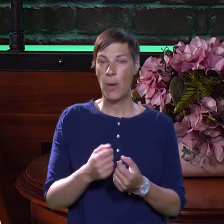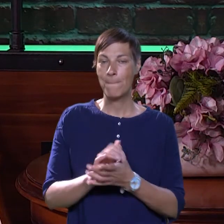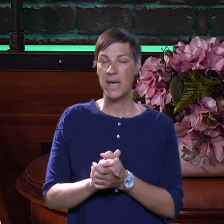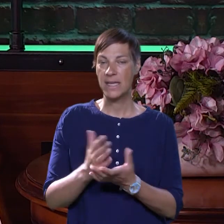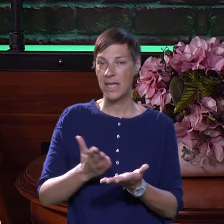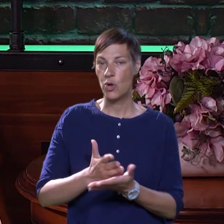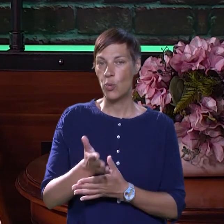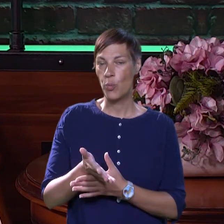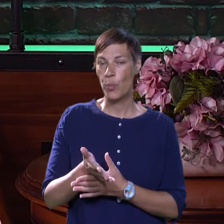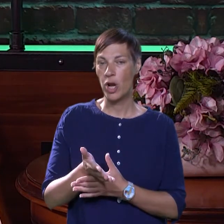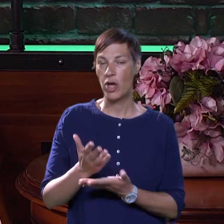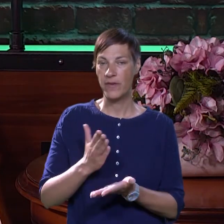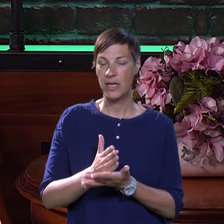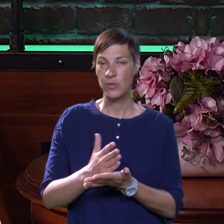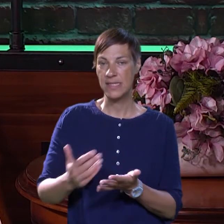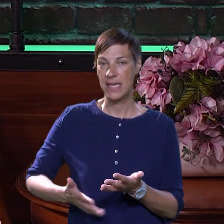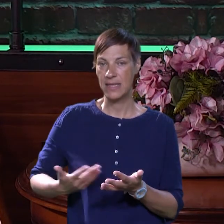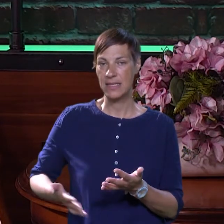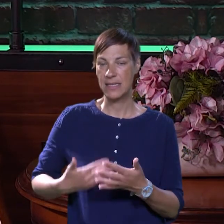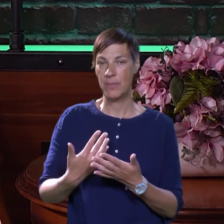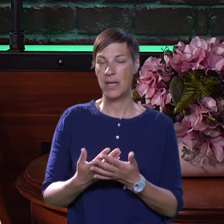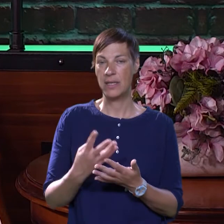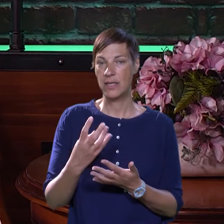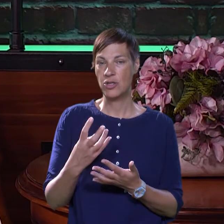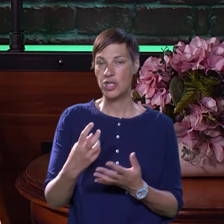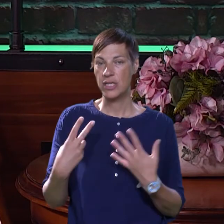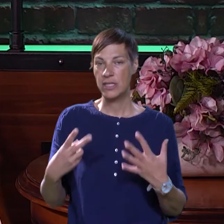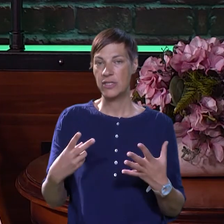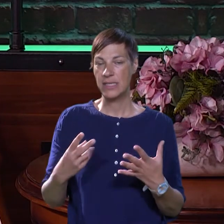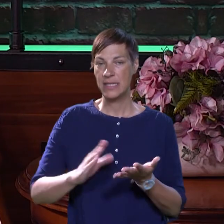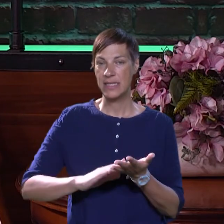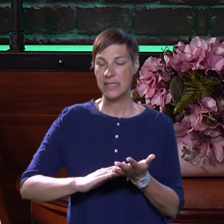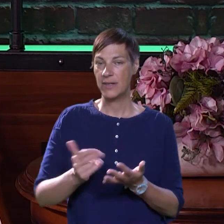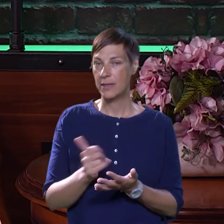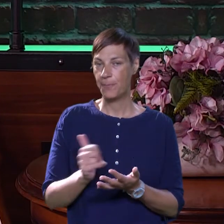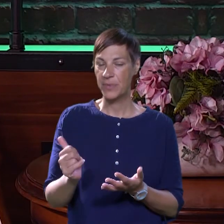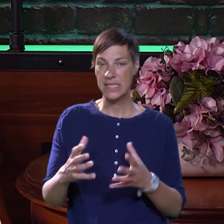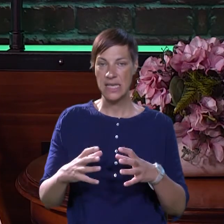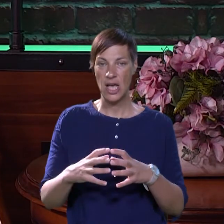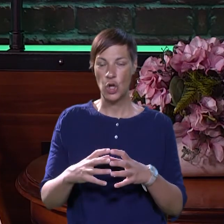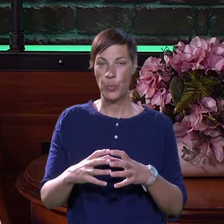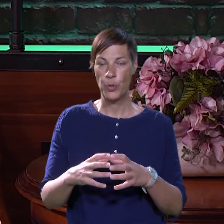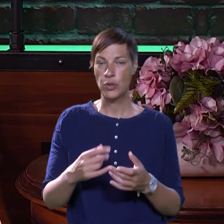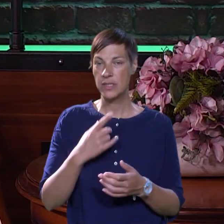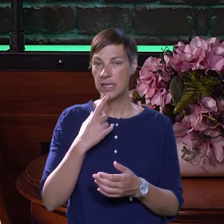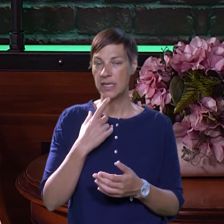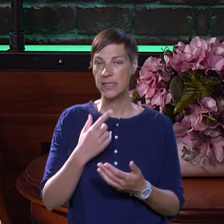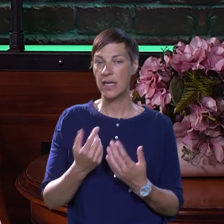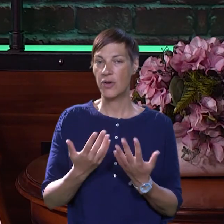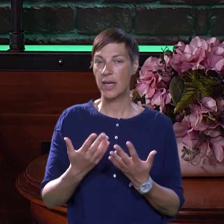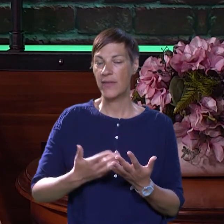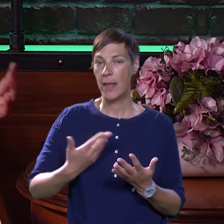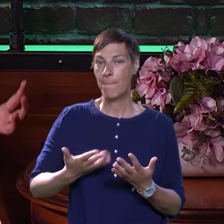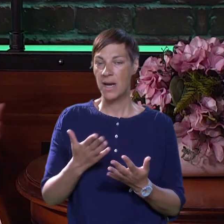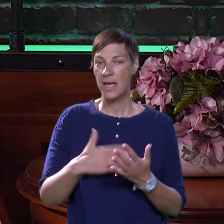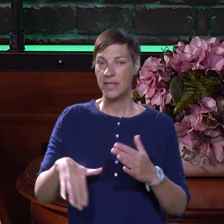partnerstvu uplovili u taj centar za mlade, jer je to 470 kvadrata sjajnog prostora za koji navijamo